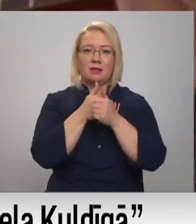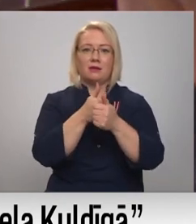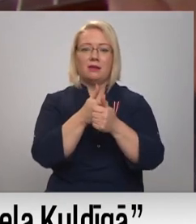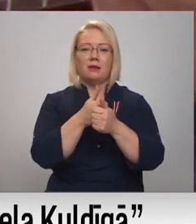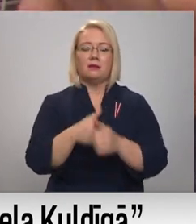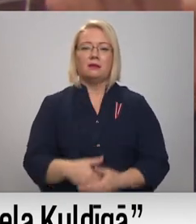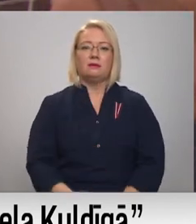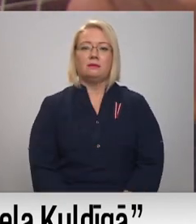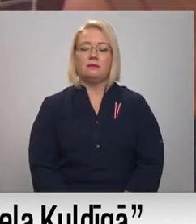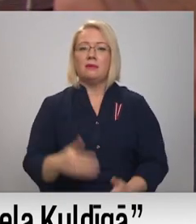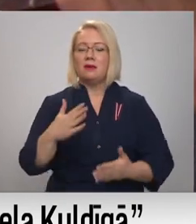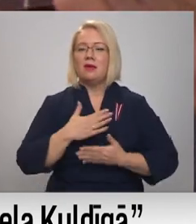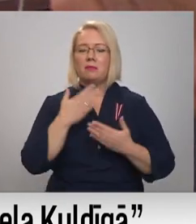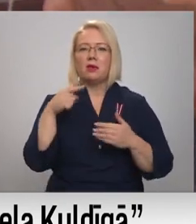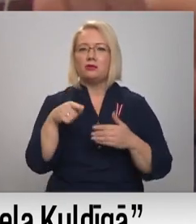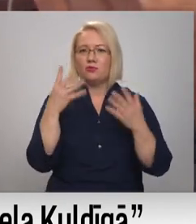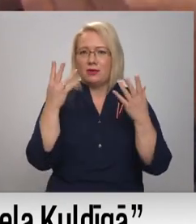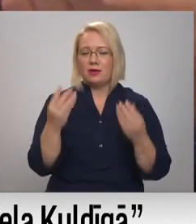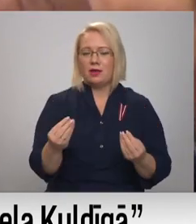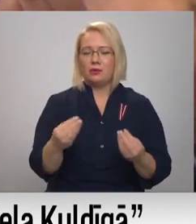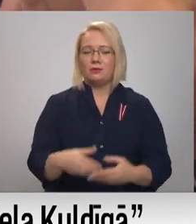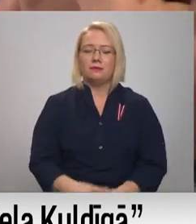mīlušo dienu.